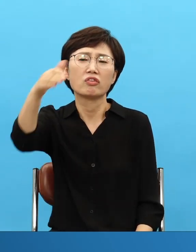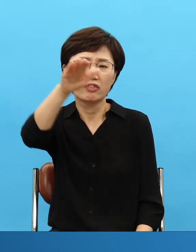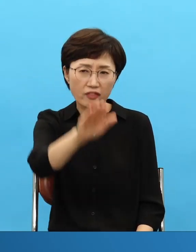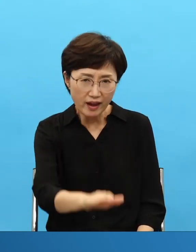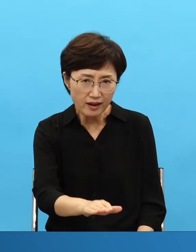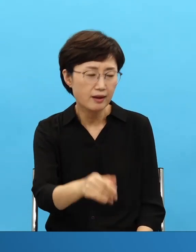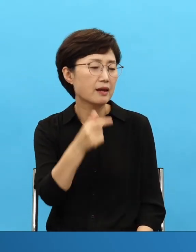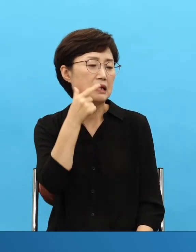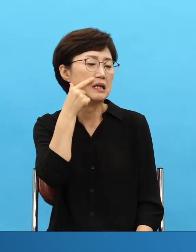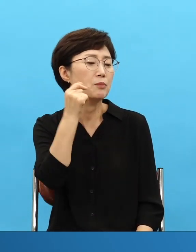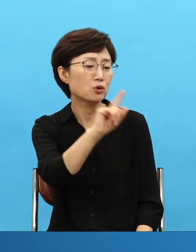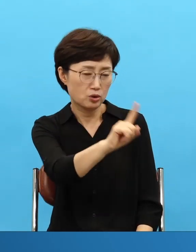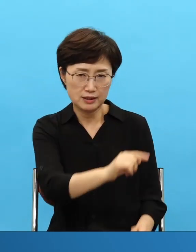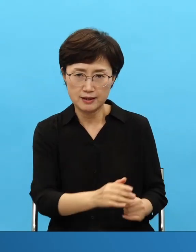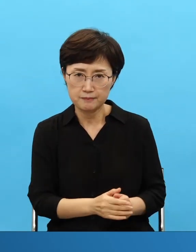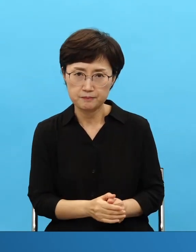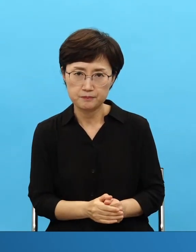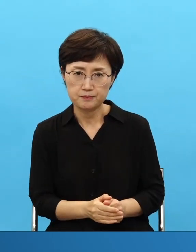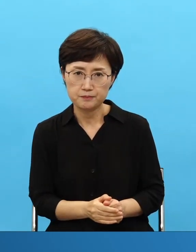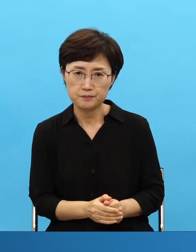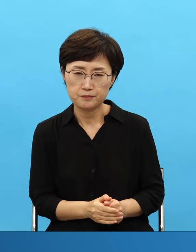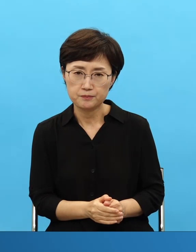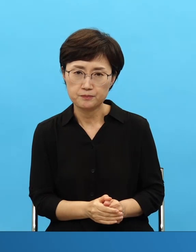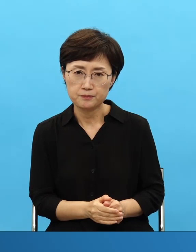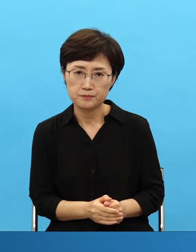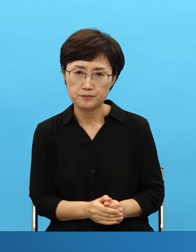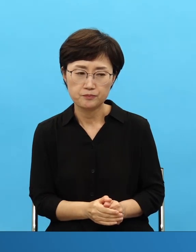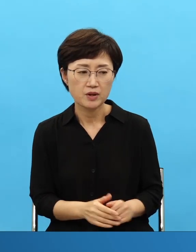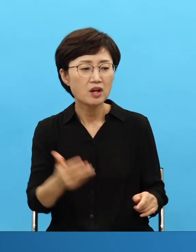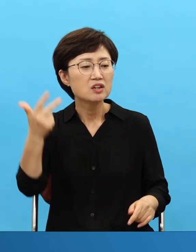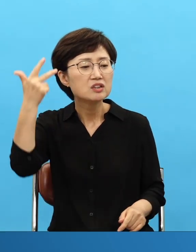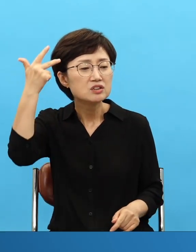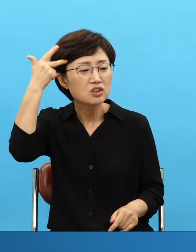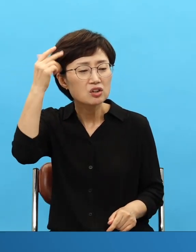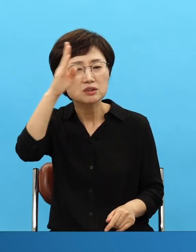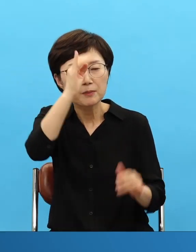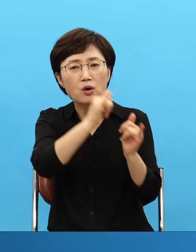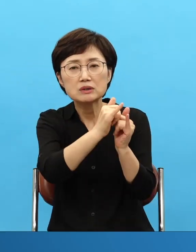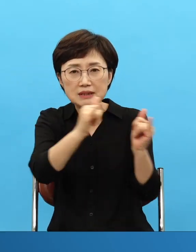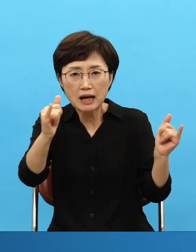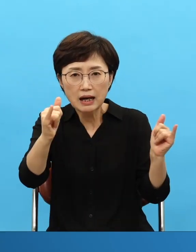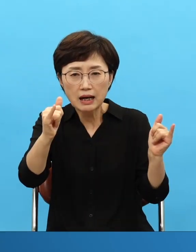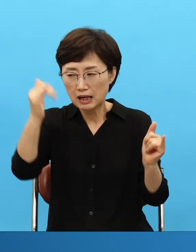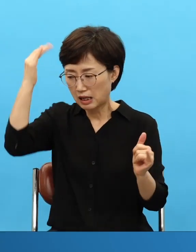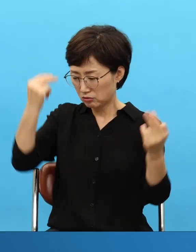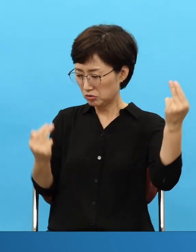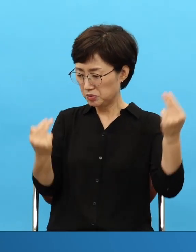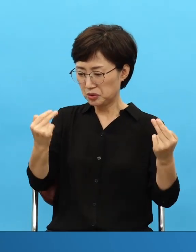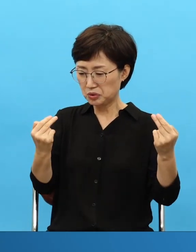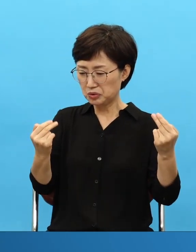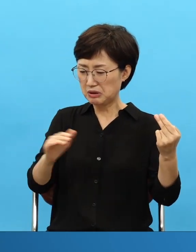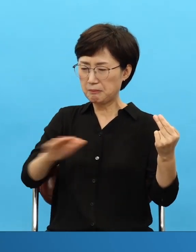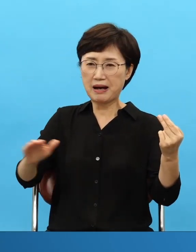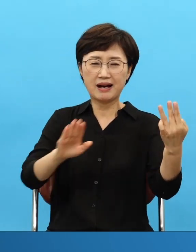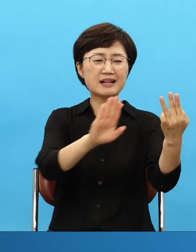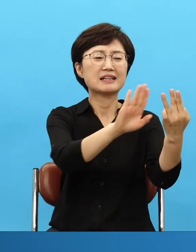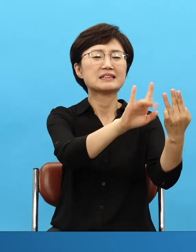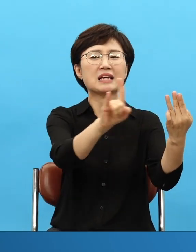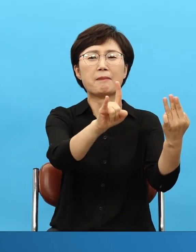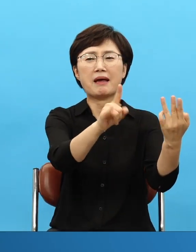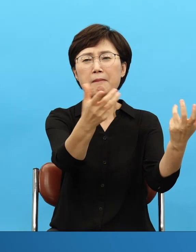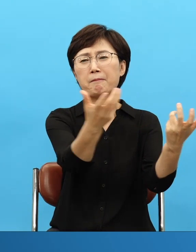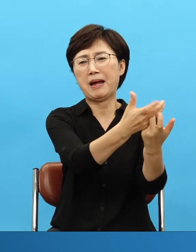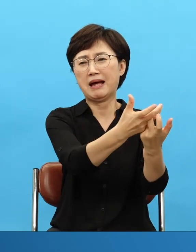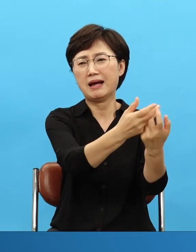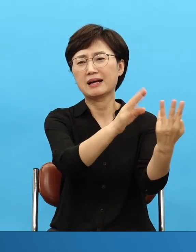우리보다 한 3배로 정신병자 많아. But even in that very highly advanced country, we